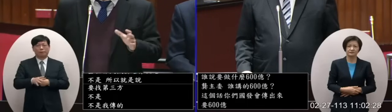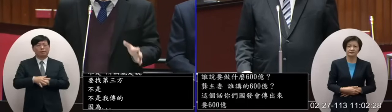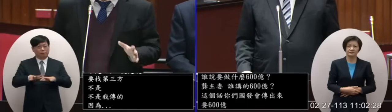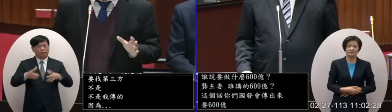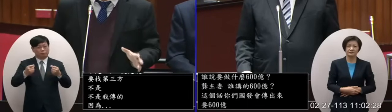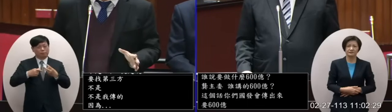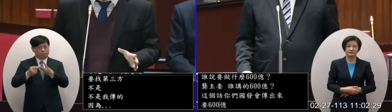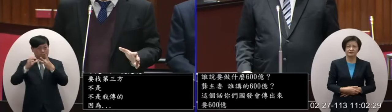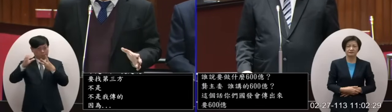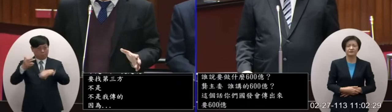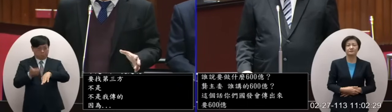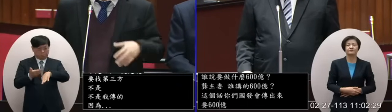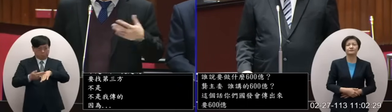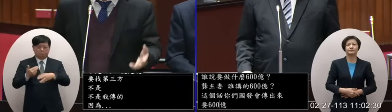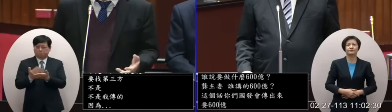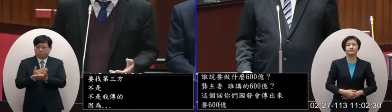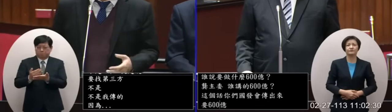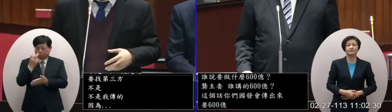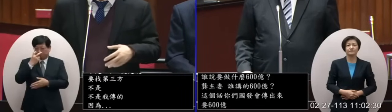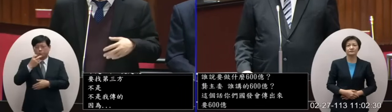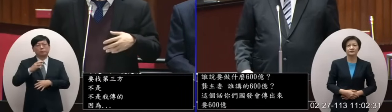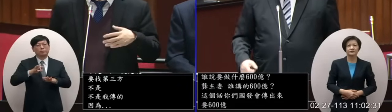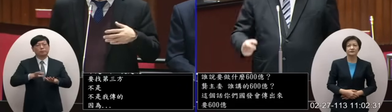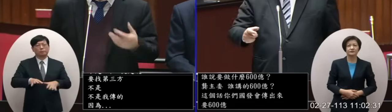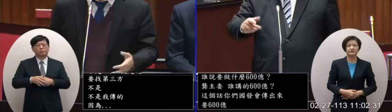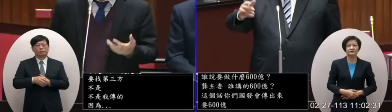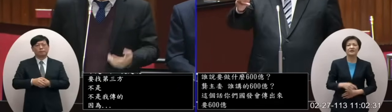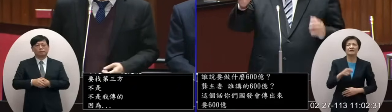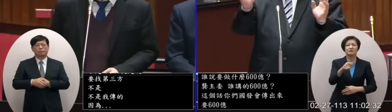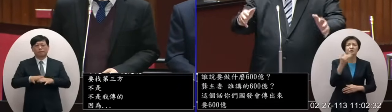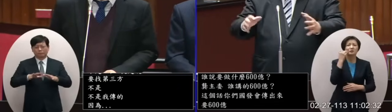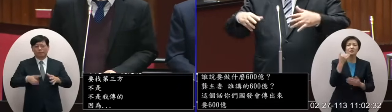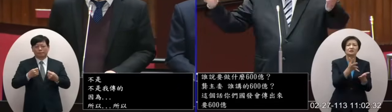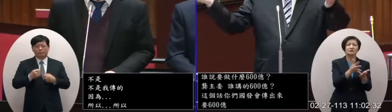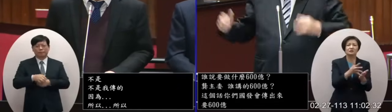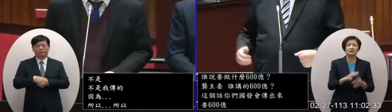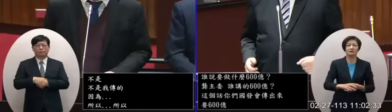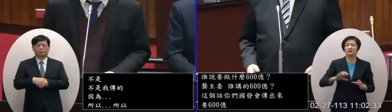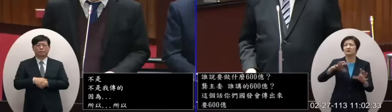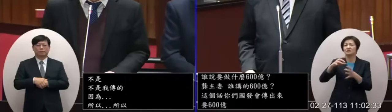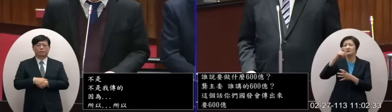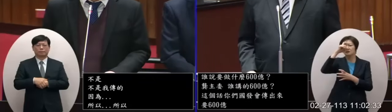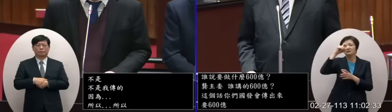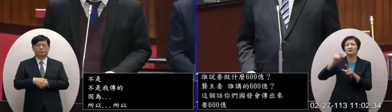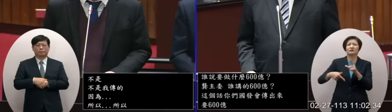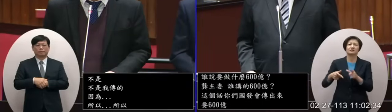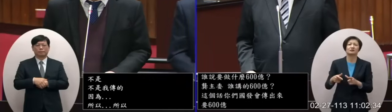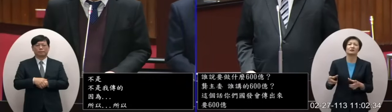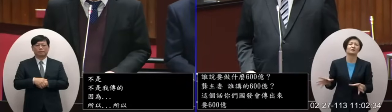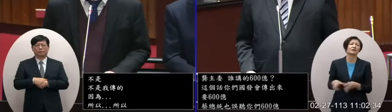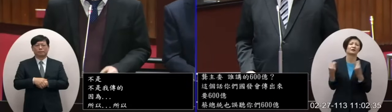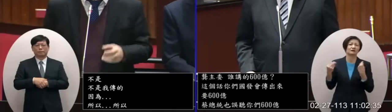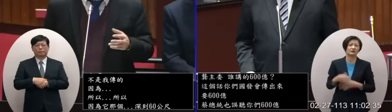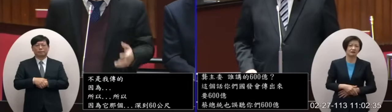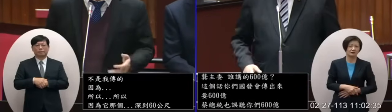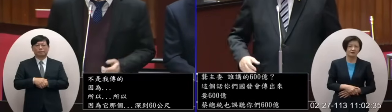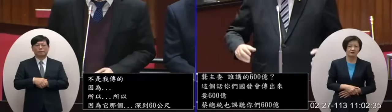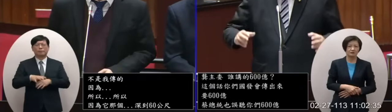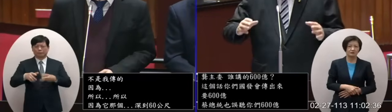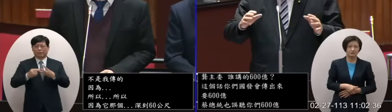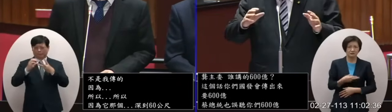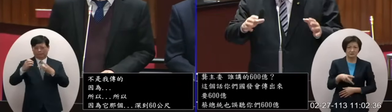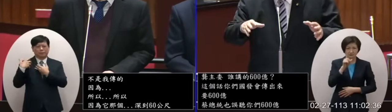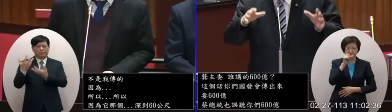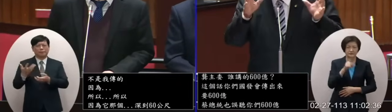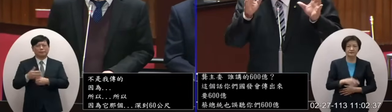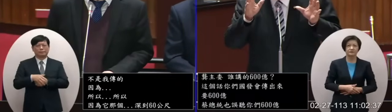个还要第三方的技术上的评估，所以我们已经 照你这样讲， 世纪 这 个 单位就不要了嘛，要这个单位干什么？ 对，所以 还有 第三